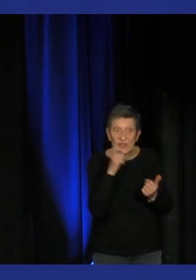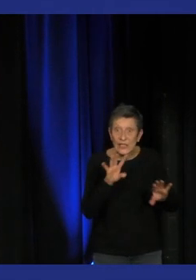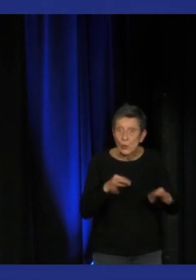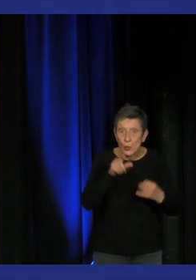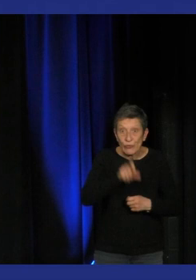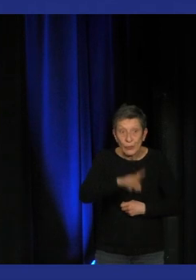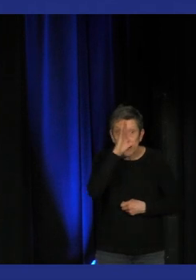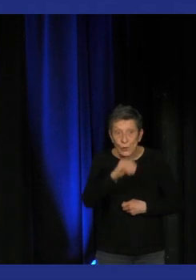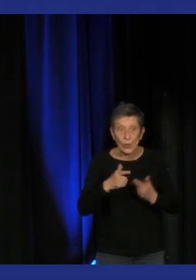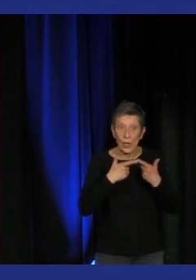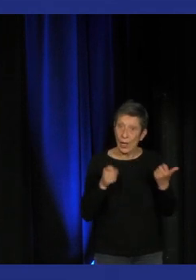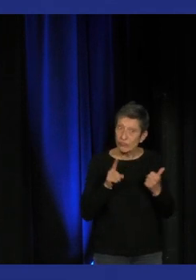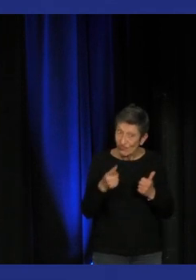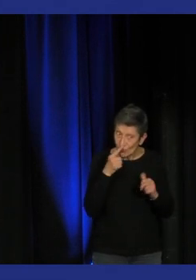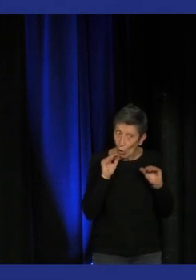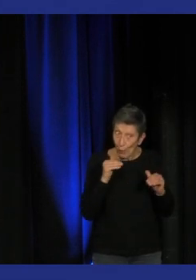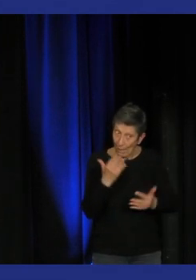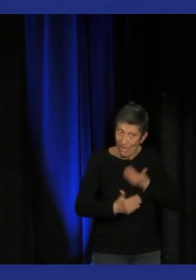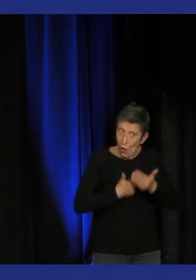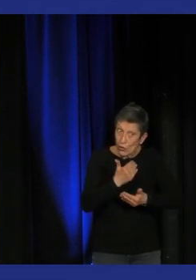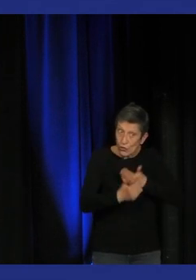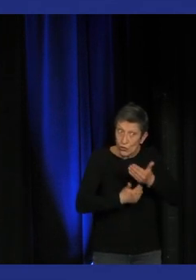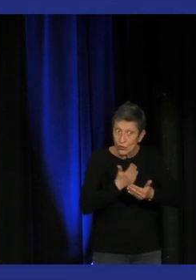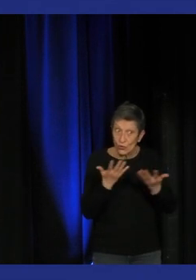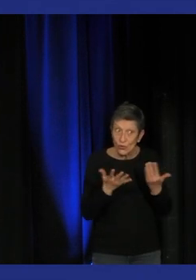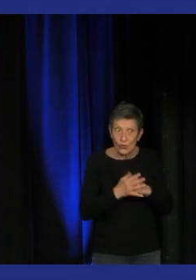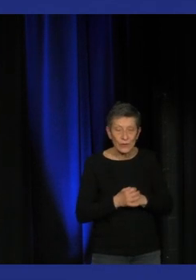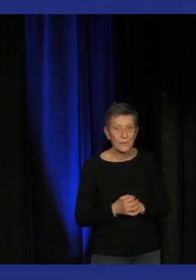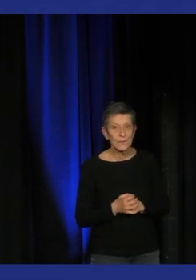avez la sensation quand même qu'on avance un petit peu de ce côté-là?